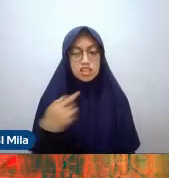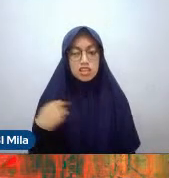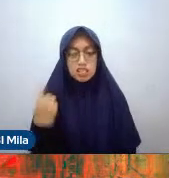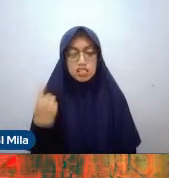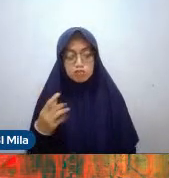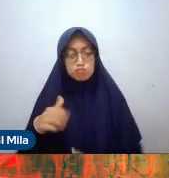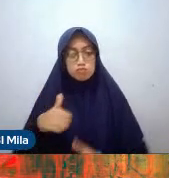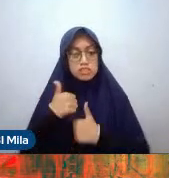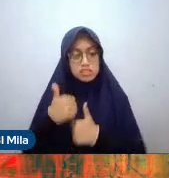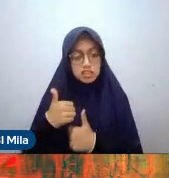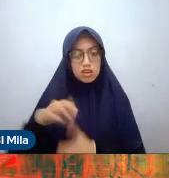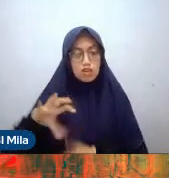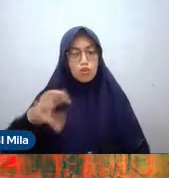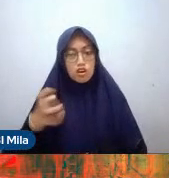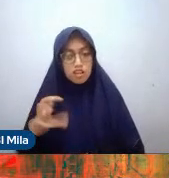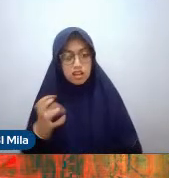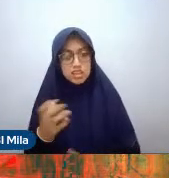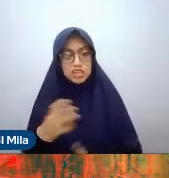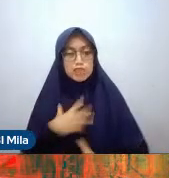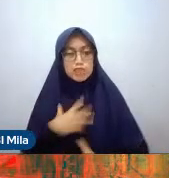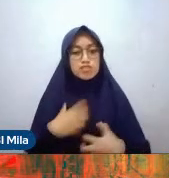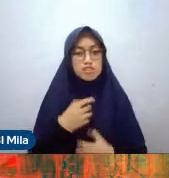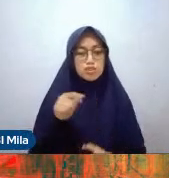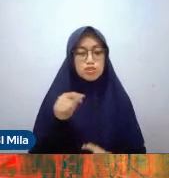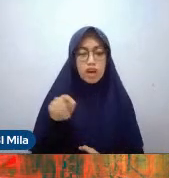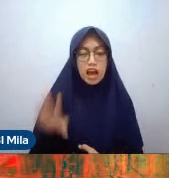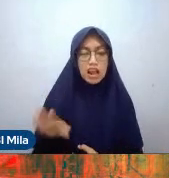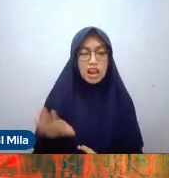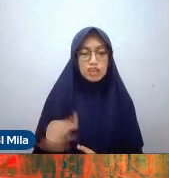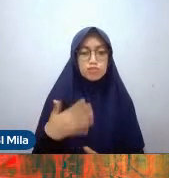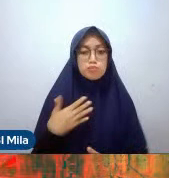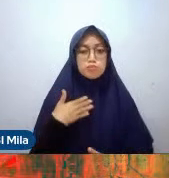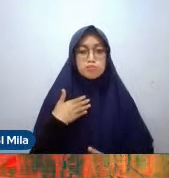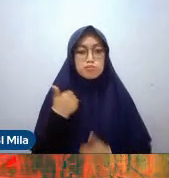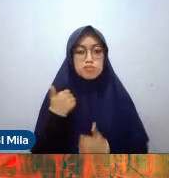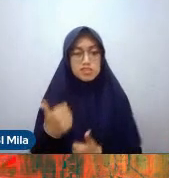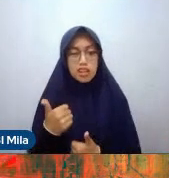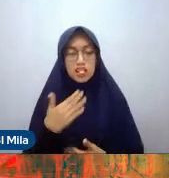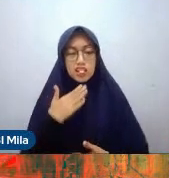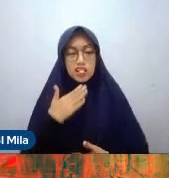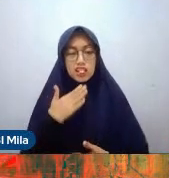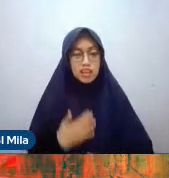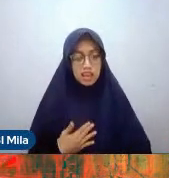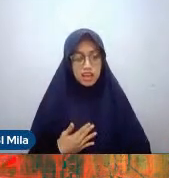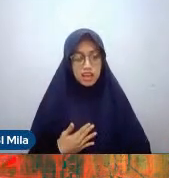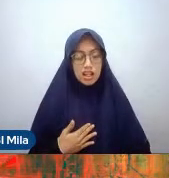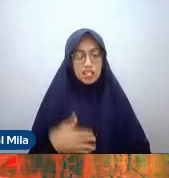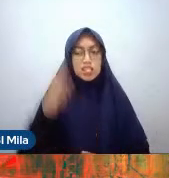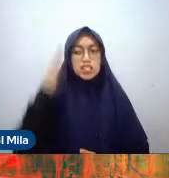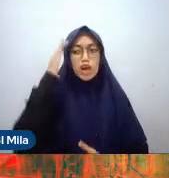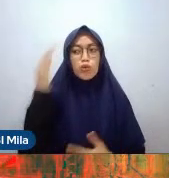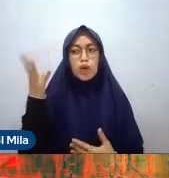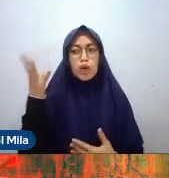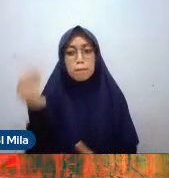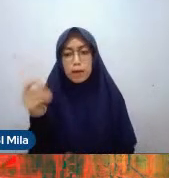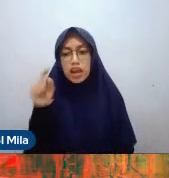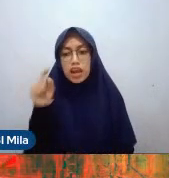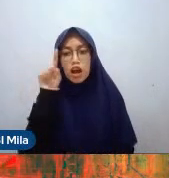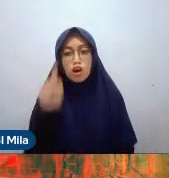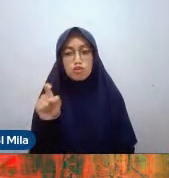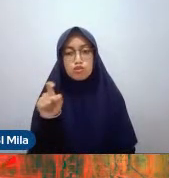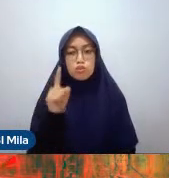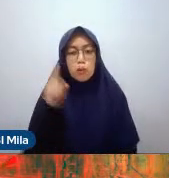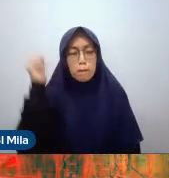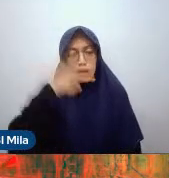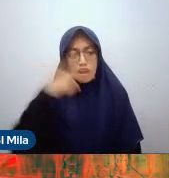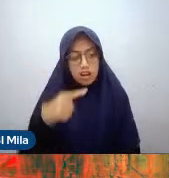baik, maka anak itu akan kenal nih, kapan saya marah, kapan saya sedih, apa yang bisa